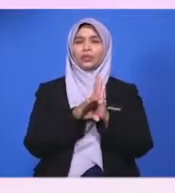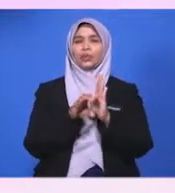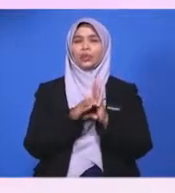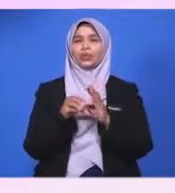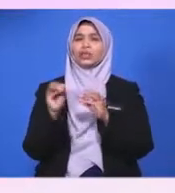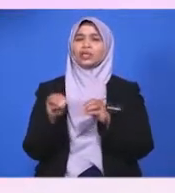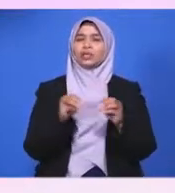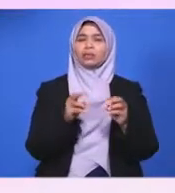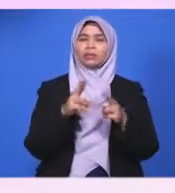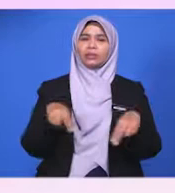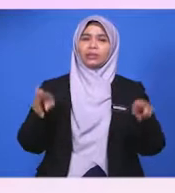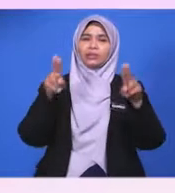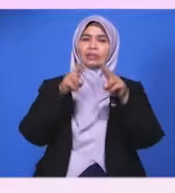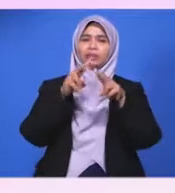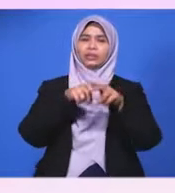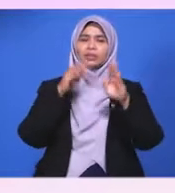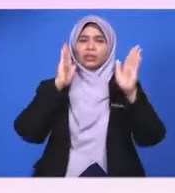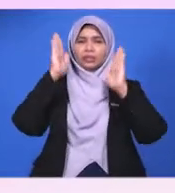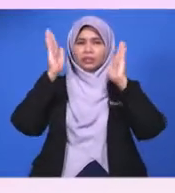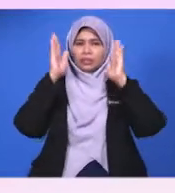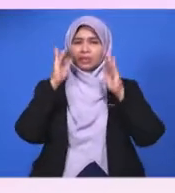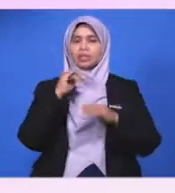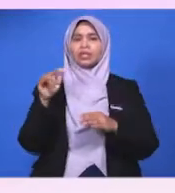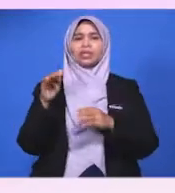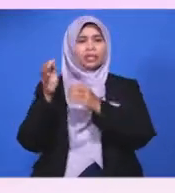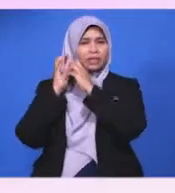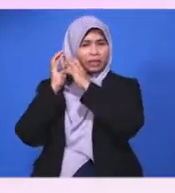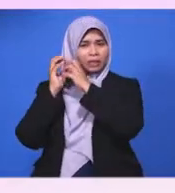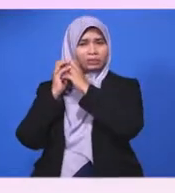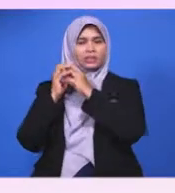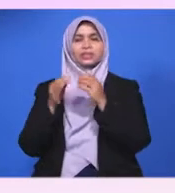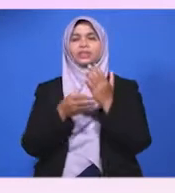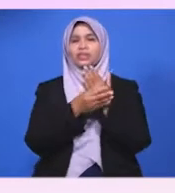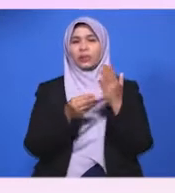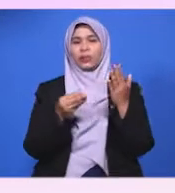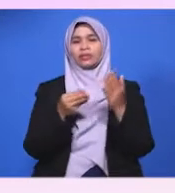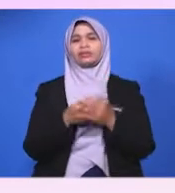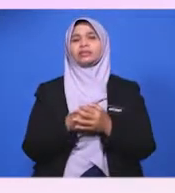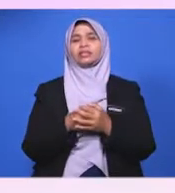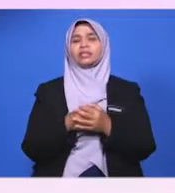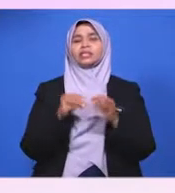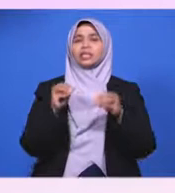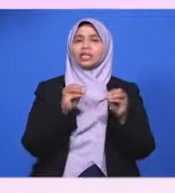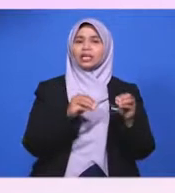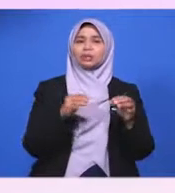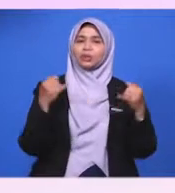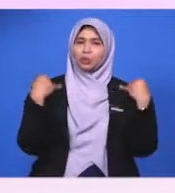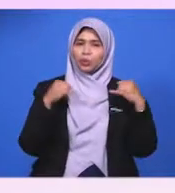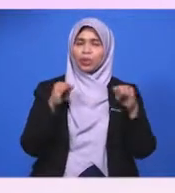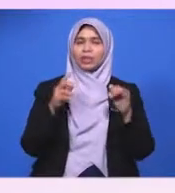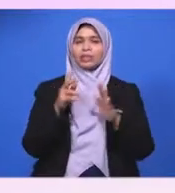tanaman utama di Malaysia ialah kelapa sawit yang merupakan tanaman